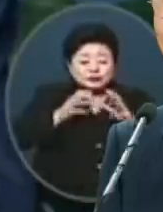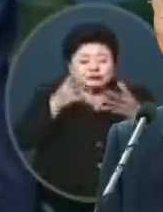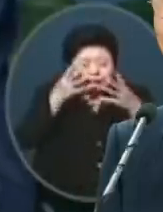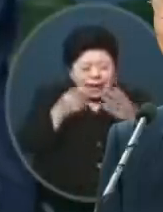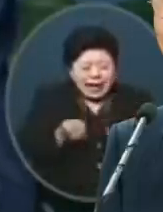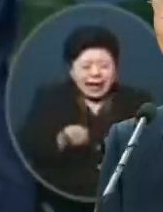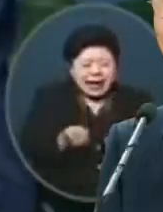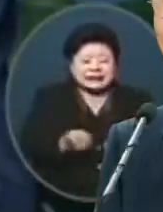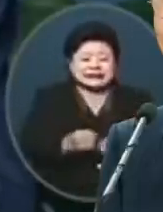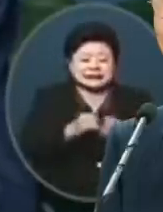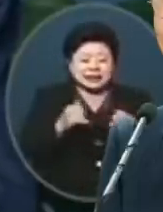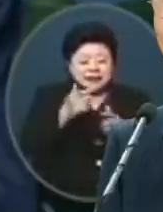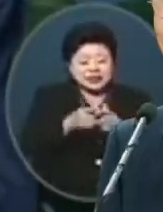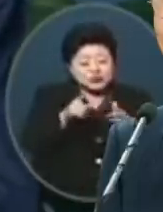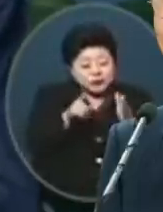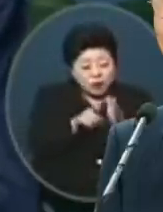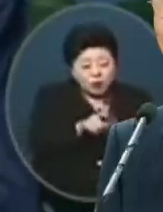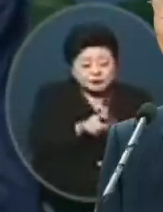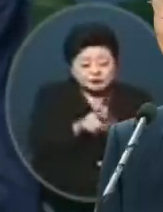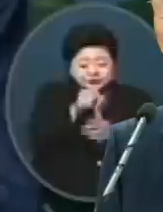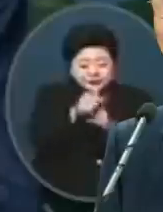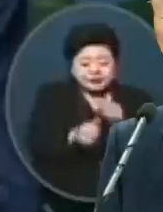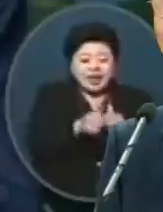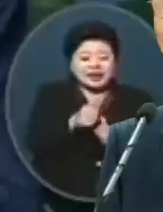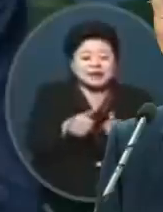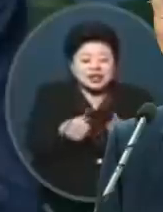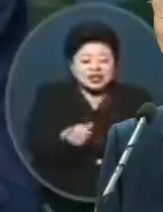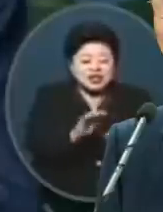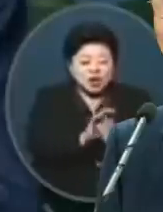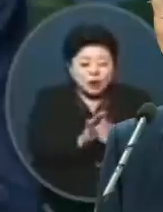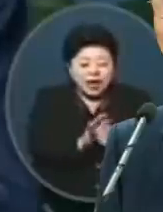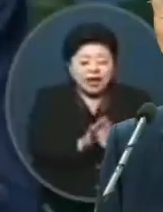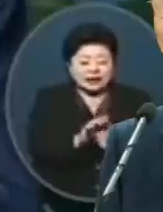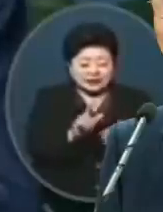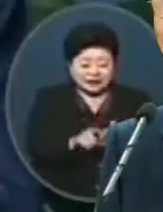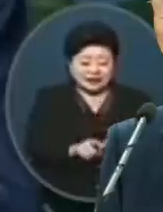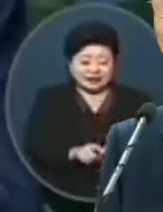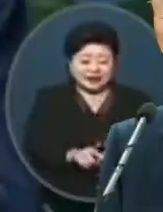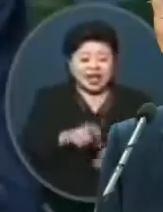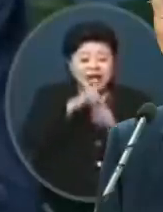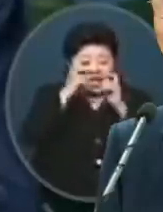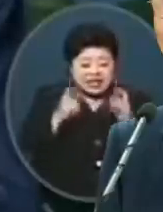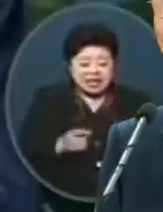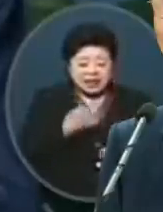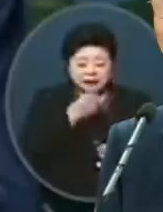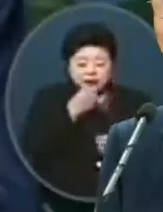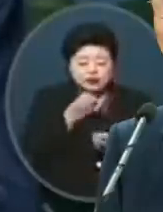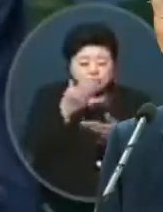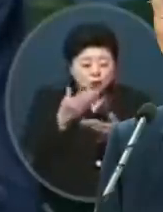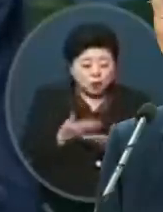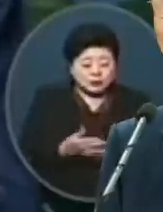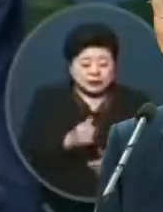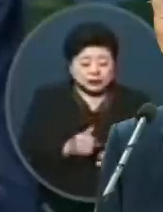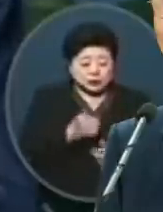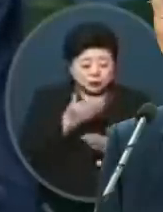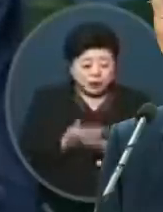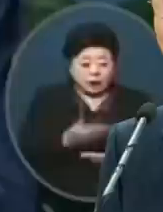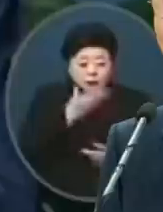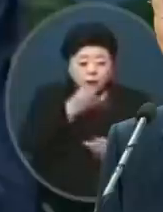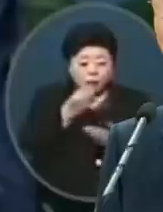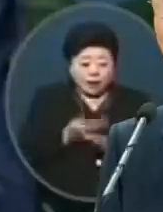많은 동포들이 예수를 믿고 하나님을 경배하면 할수록 그들 각자가 다 아브라함의 자손으로서